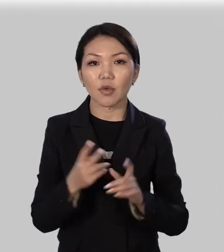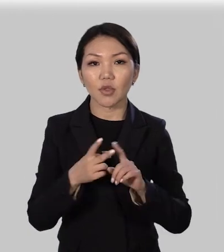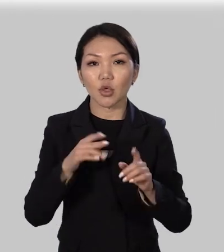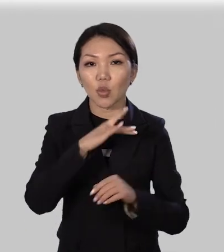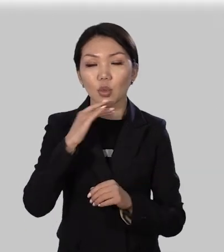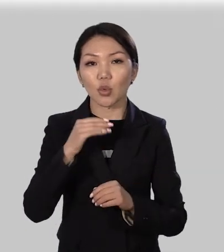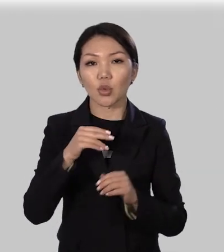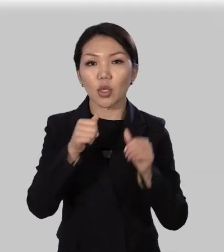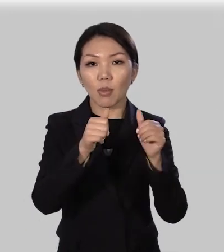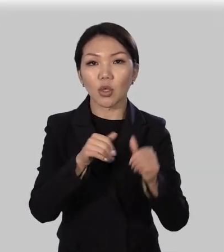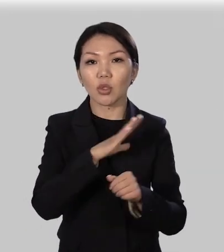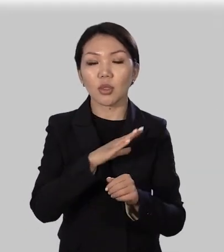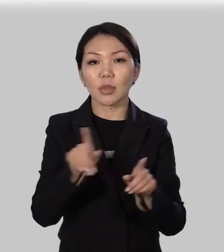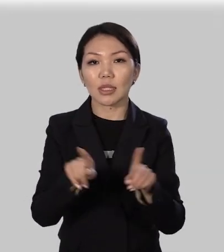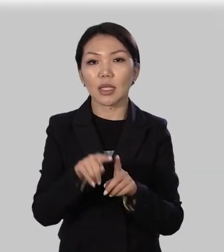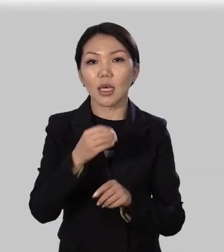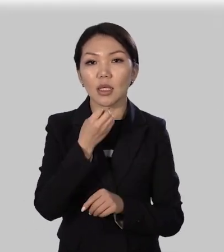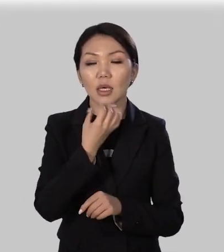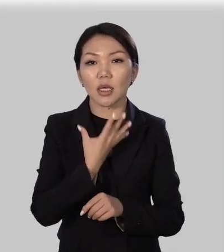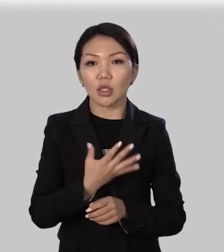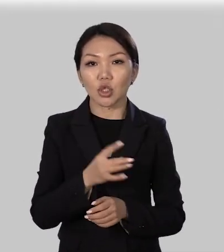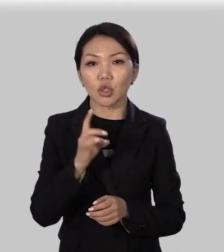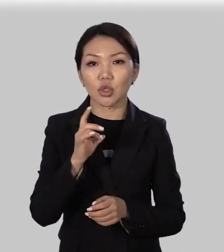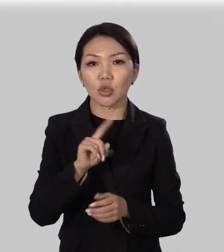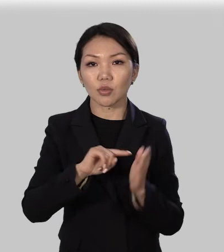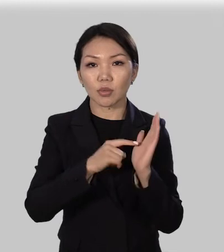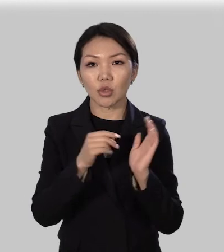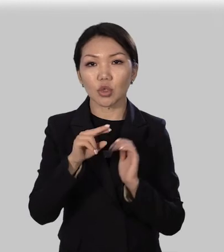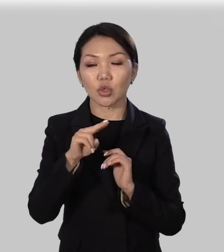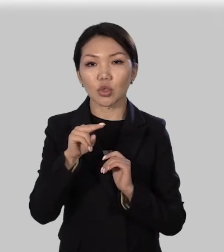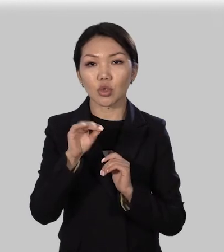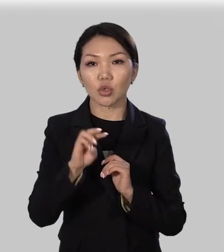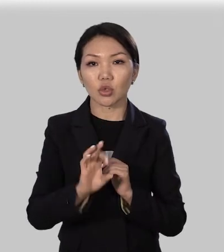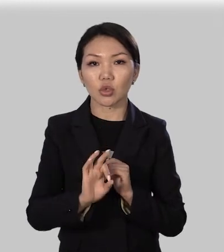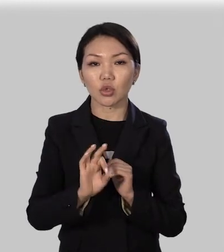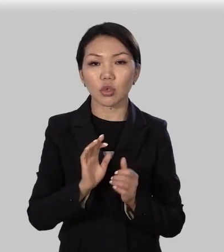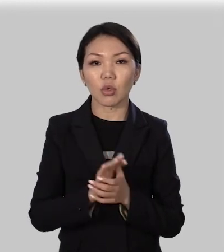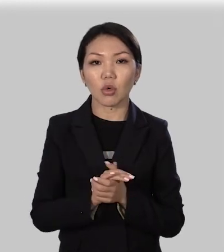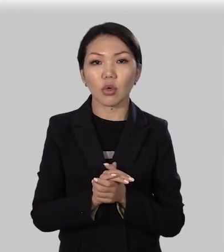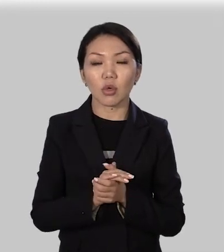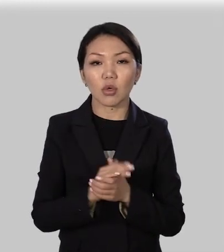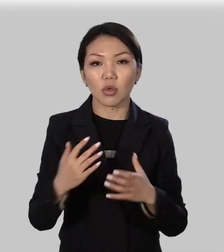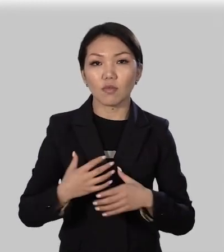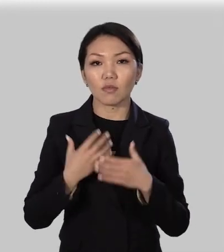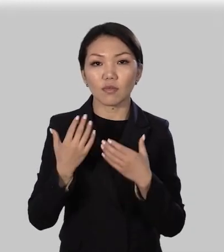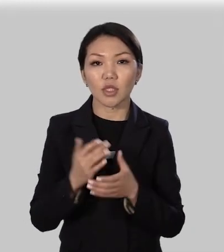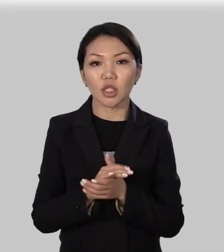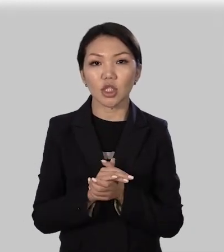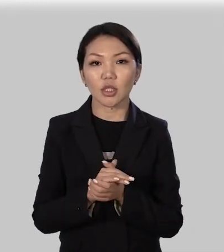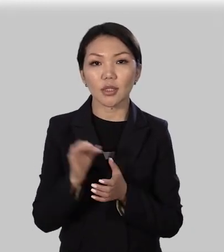Многие полотна были так хороши, что вызывали возгласы и восхищение, и что каждый ученик был удивлен работой другого.